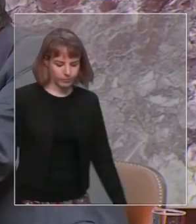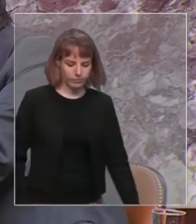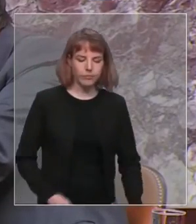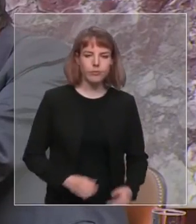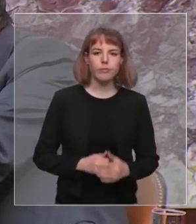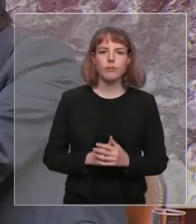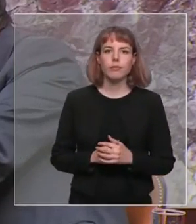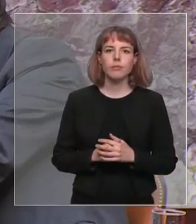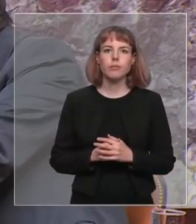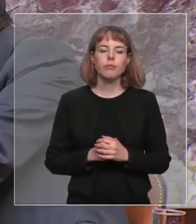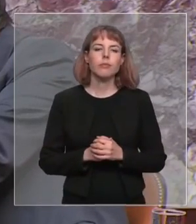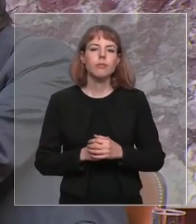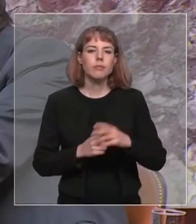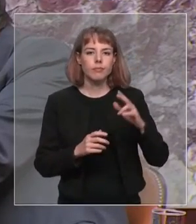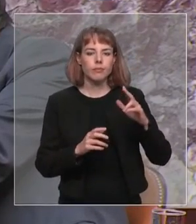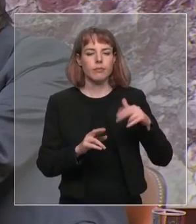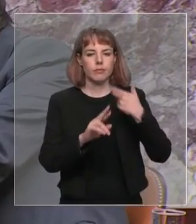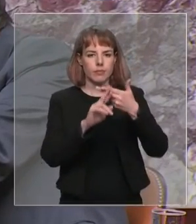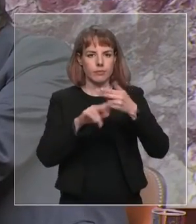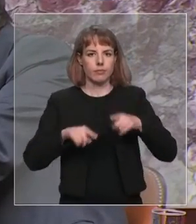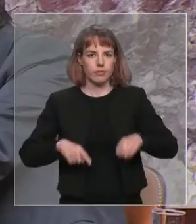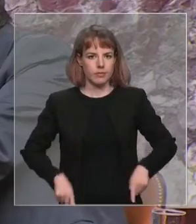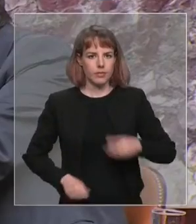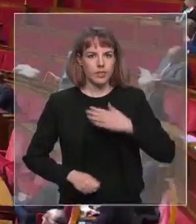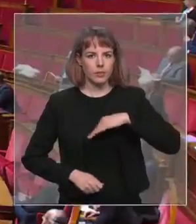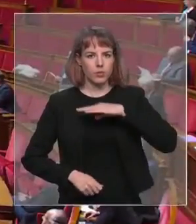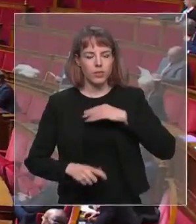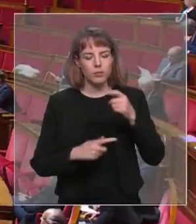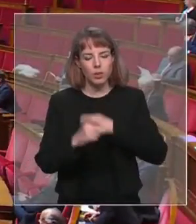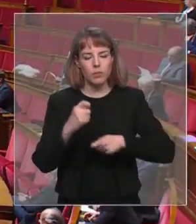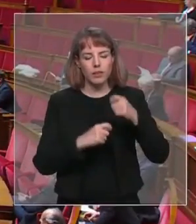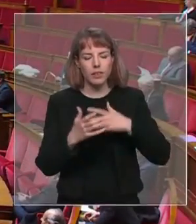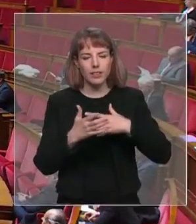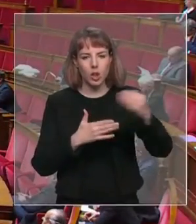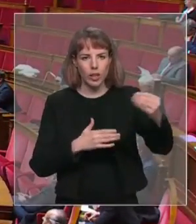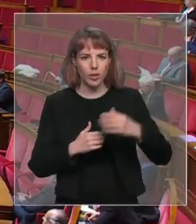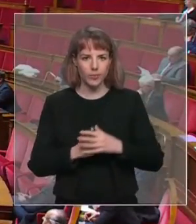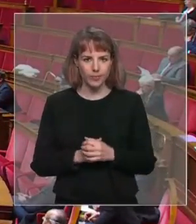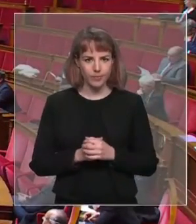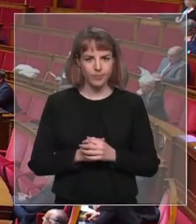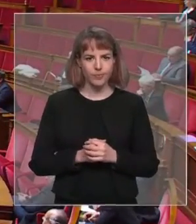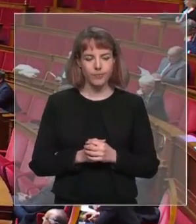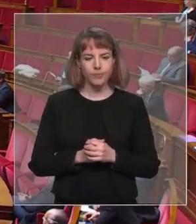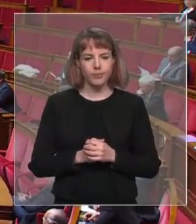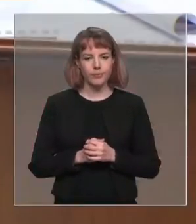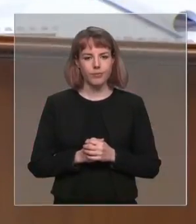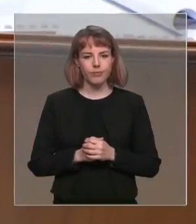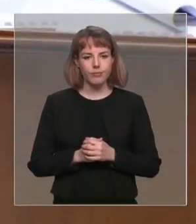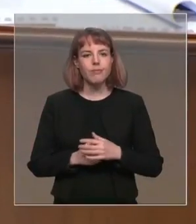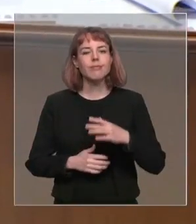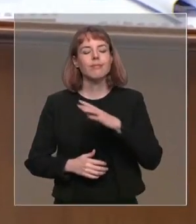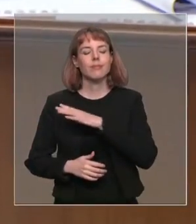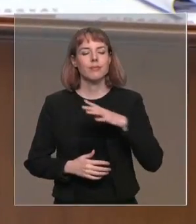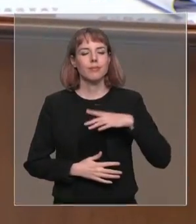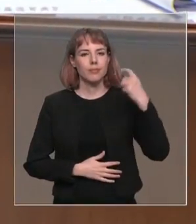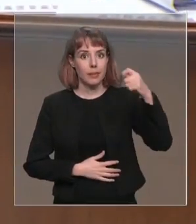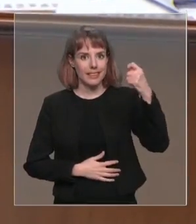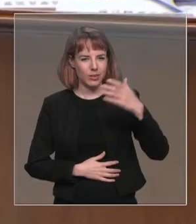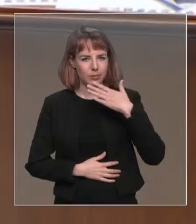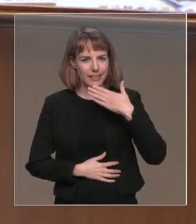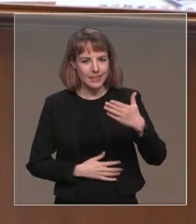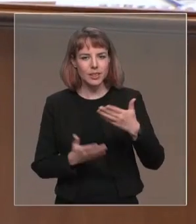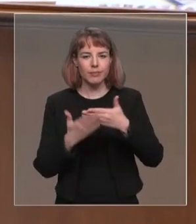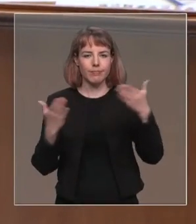en charge du commerce extérieur, de l'attractivité, de la francophonie et des Français de l'étranger. Merci, Madame la Présidente, Mesdames et